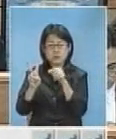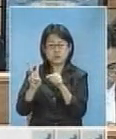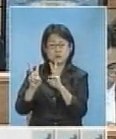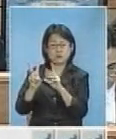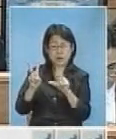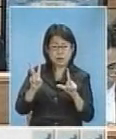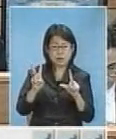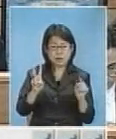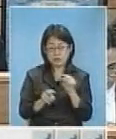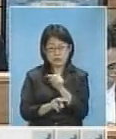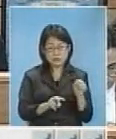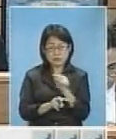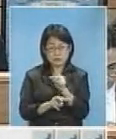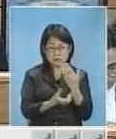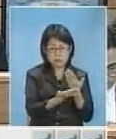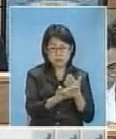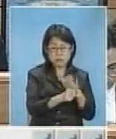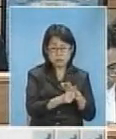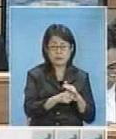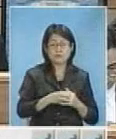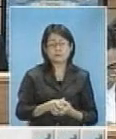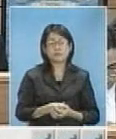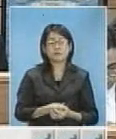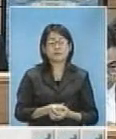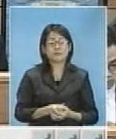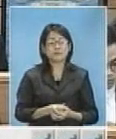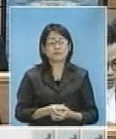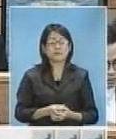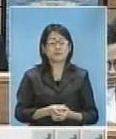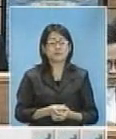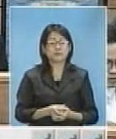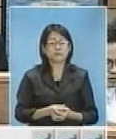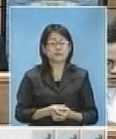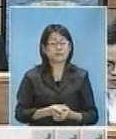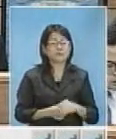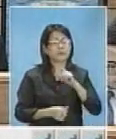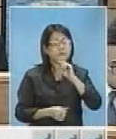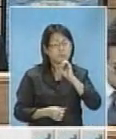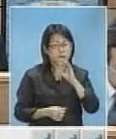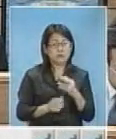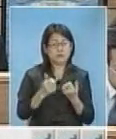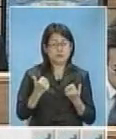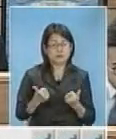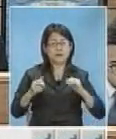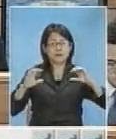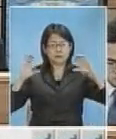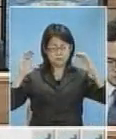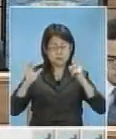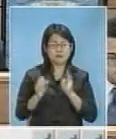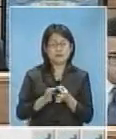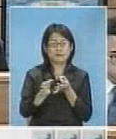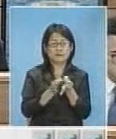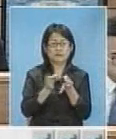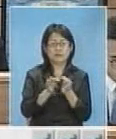2.6 ล้านล้านบาทมันพอได้อย่างไรครับมันพอได้อย่างไรและวันนี้เนี่ยสิ่งที่รัฐบาลต้องชี้แจงให้